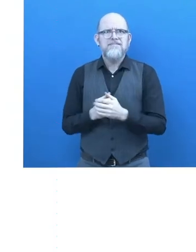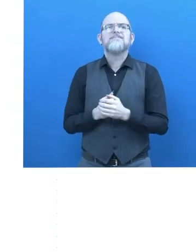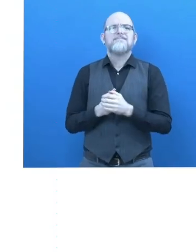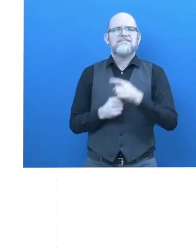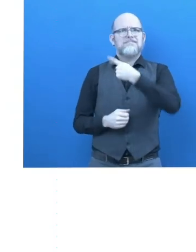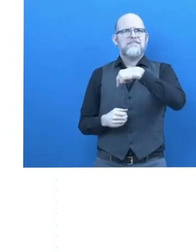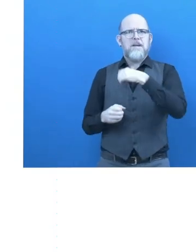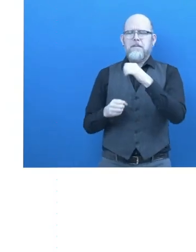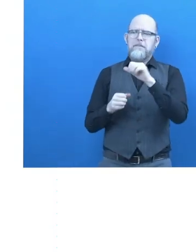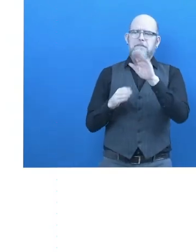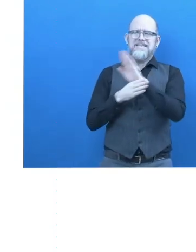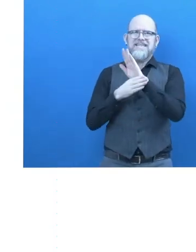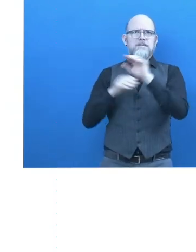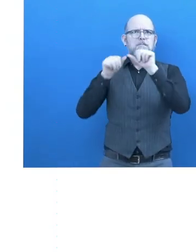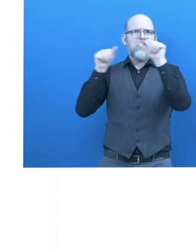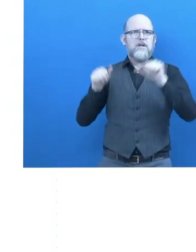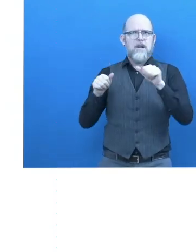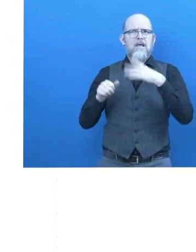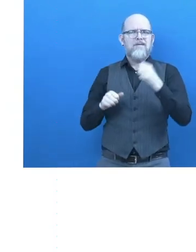AFB work?